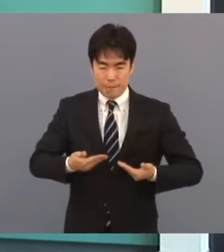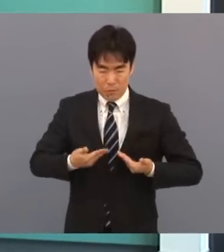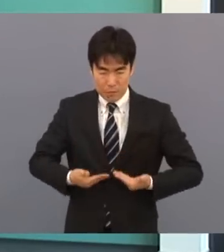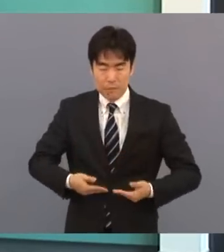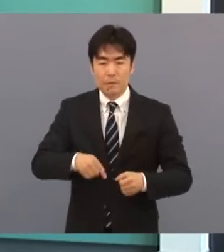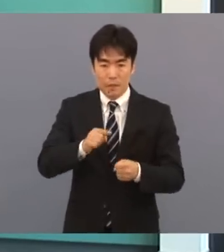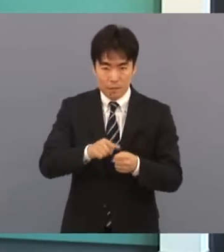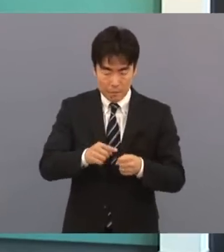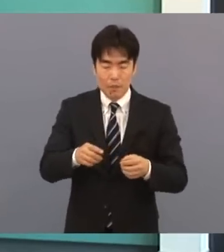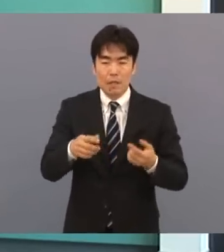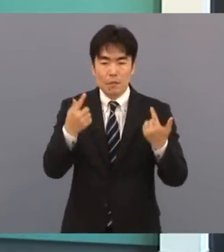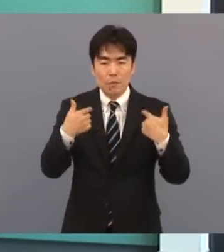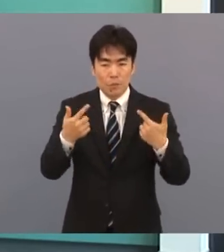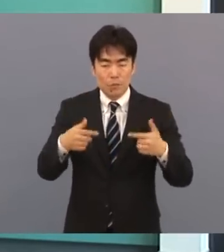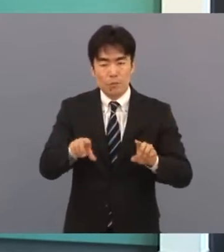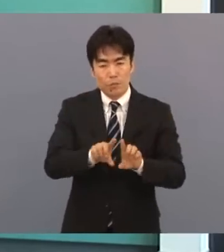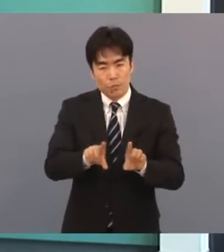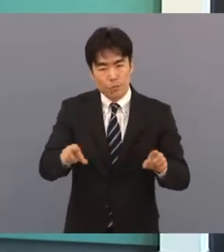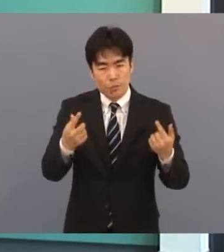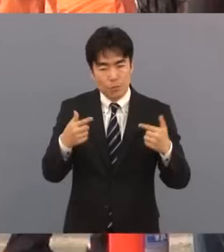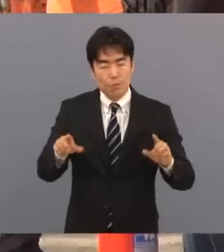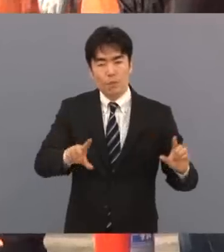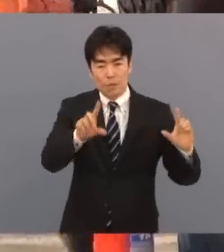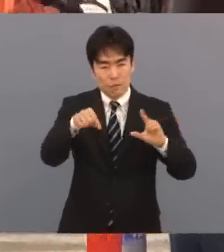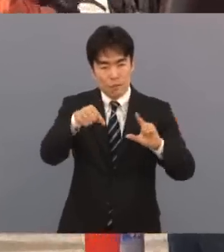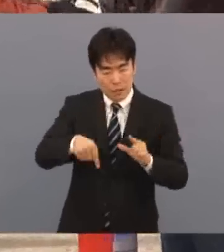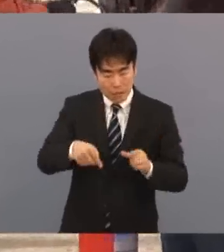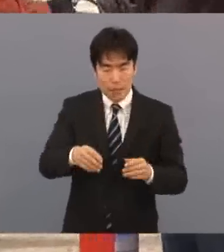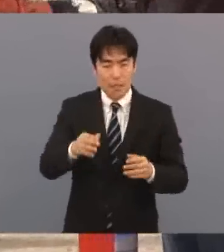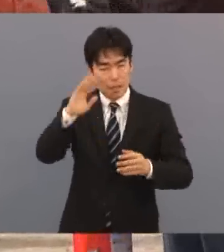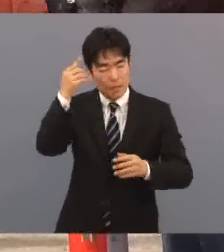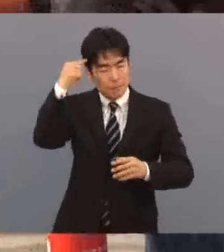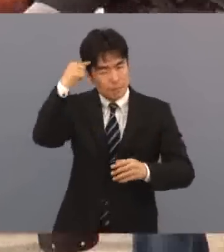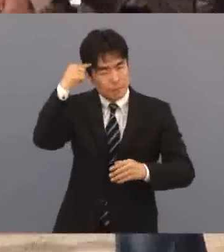して備えておくことが大切です。